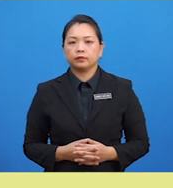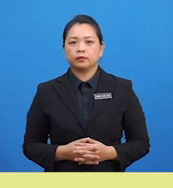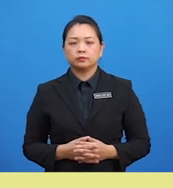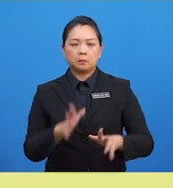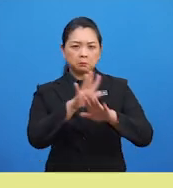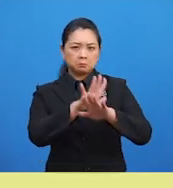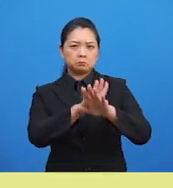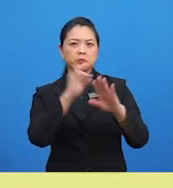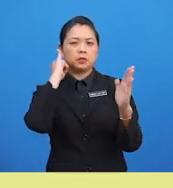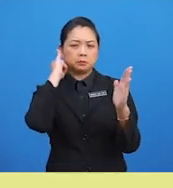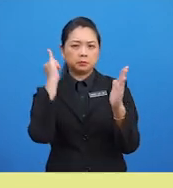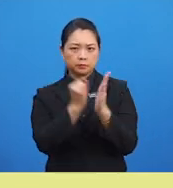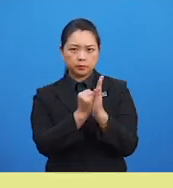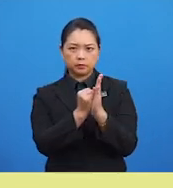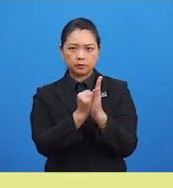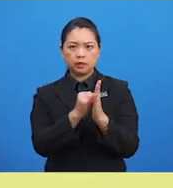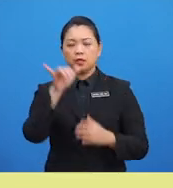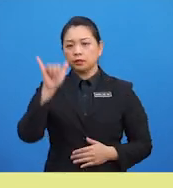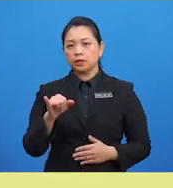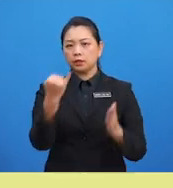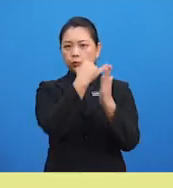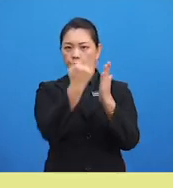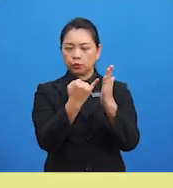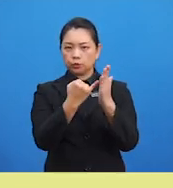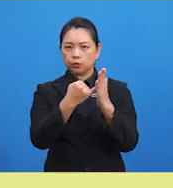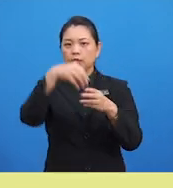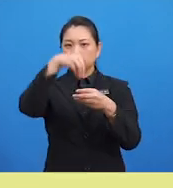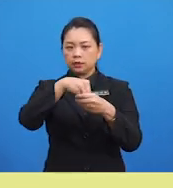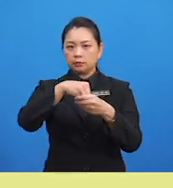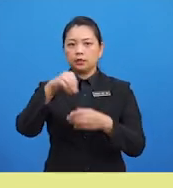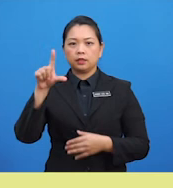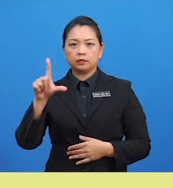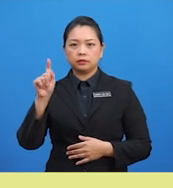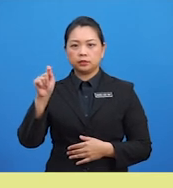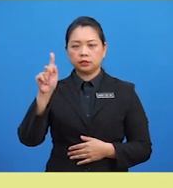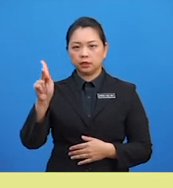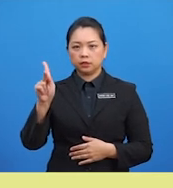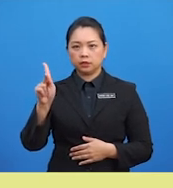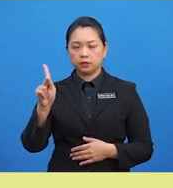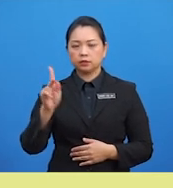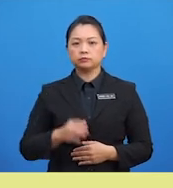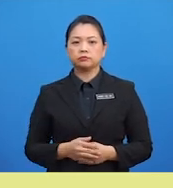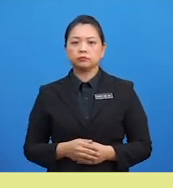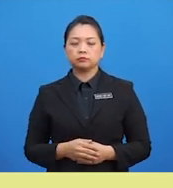Kebanyakan imej yang dilukis di dalam lukisan terbantu komputer